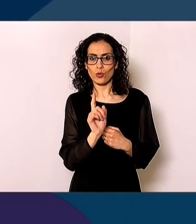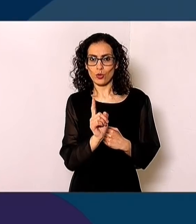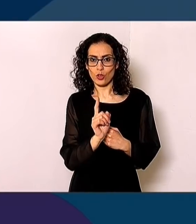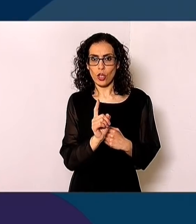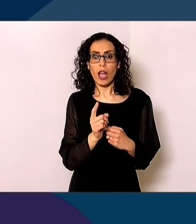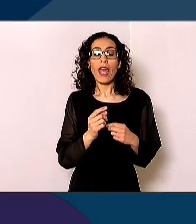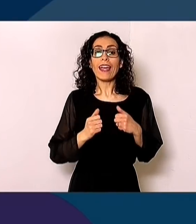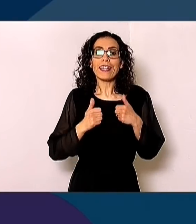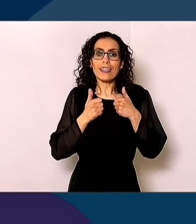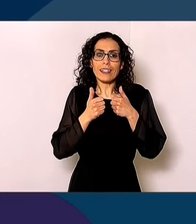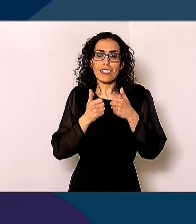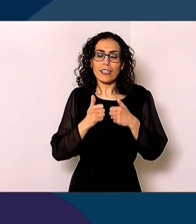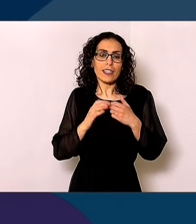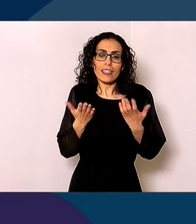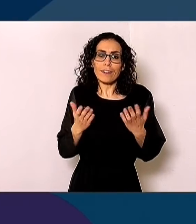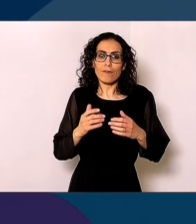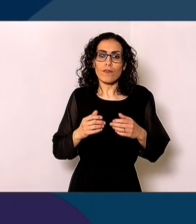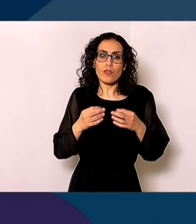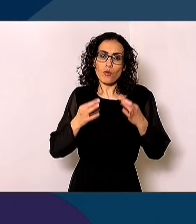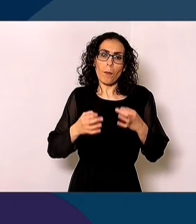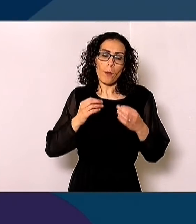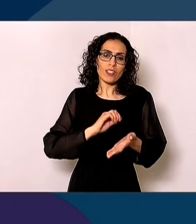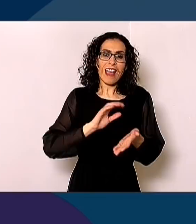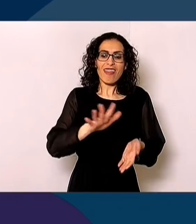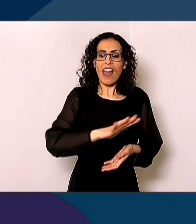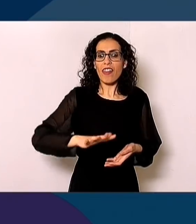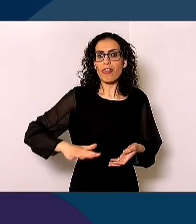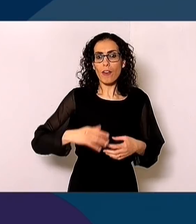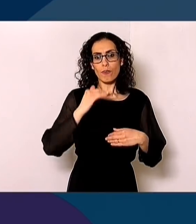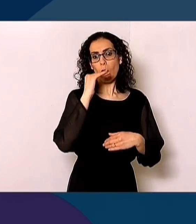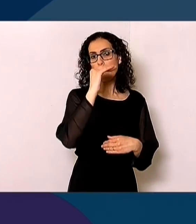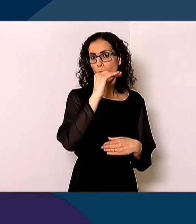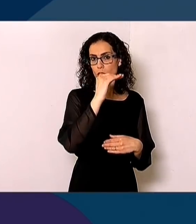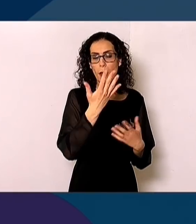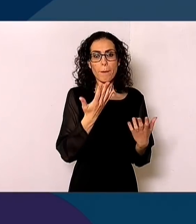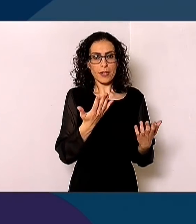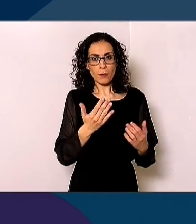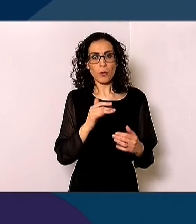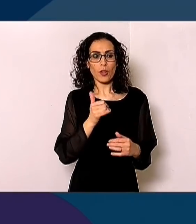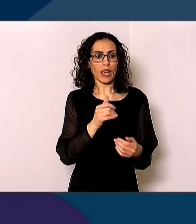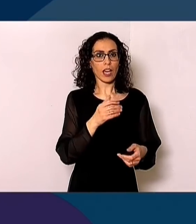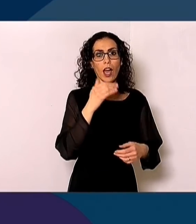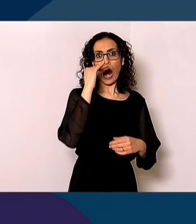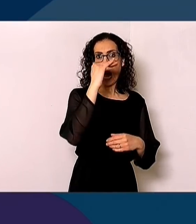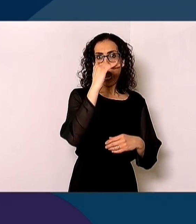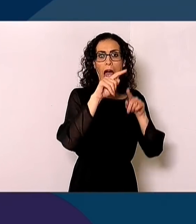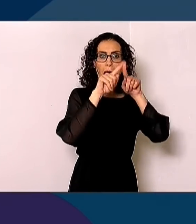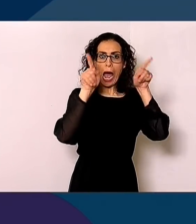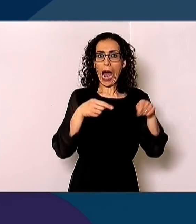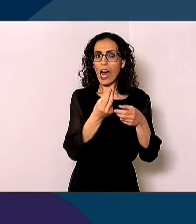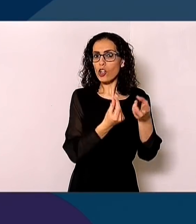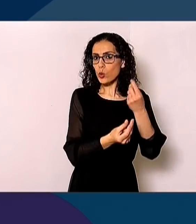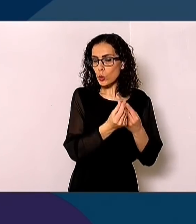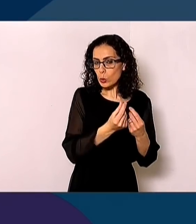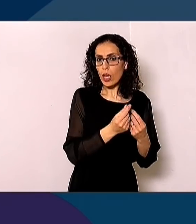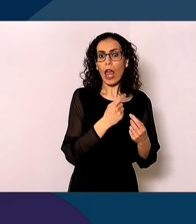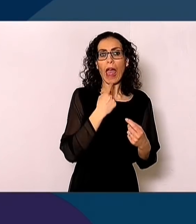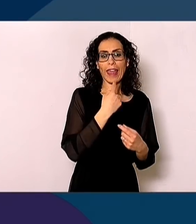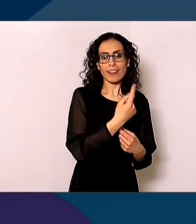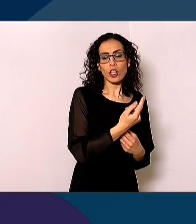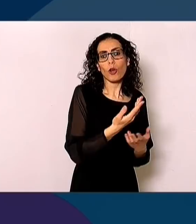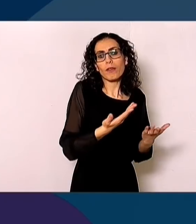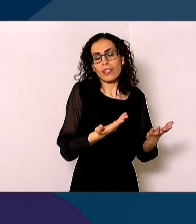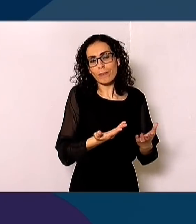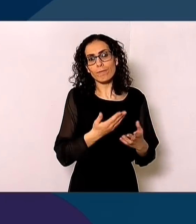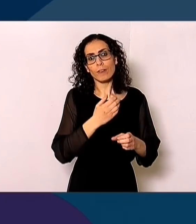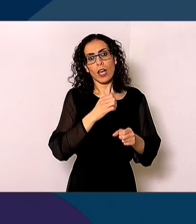ta' x'għandu jsir bħala tindif fil-postijiet ta' fejn ikunu. Pereżempju anke f'dan l-istabbiliment bħalmet tajna rekomendazzjonijiet li